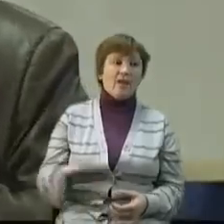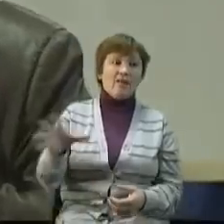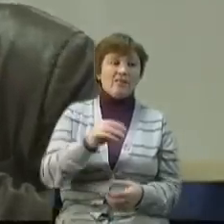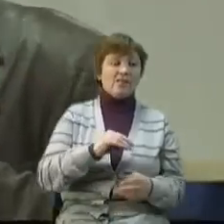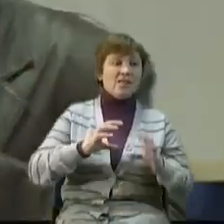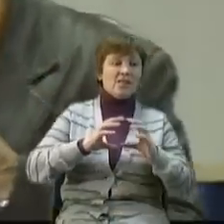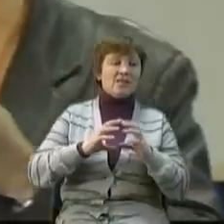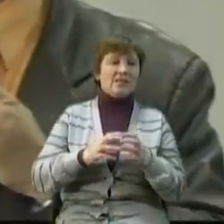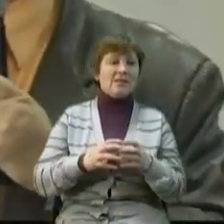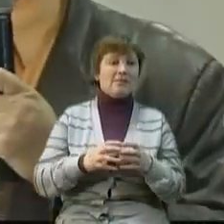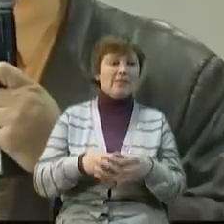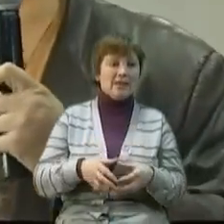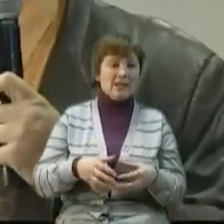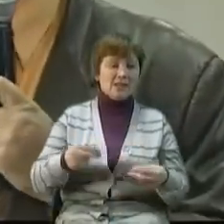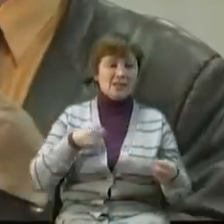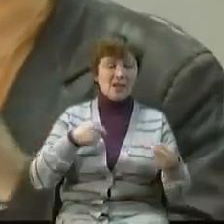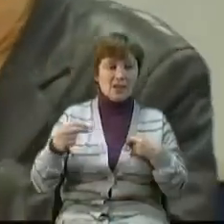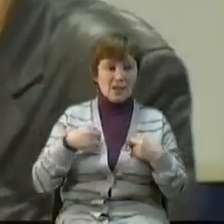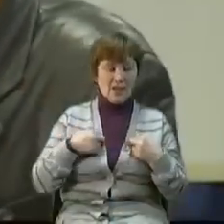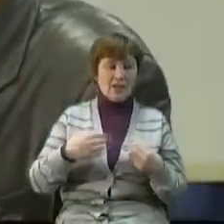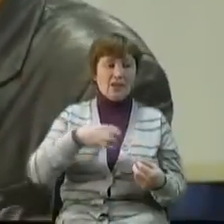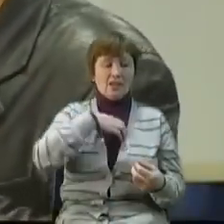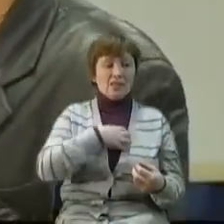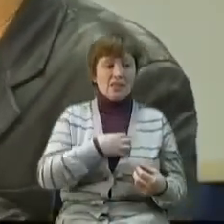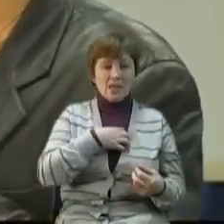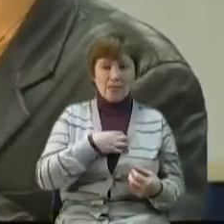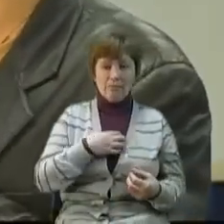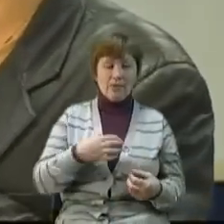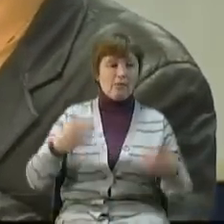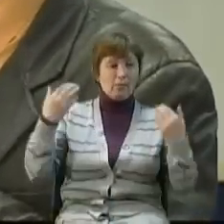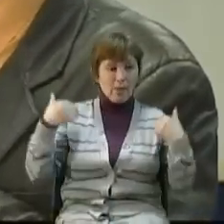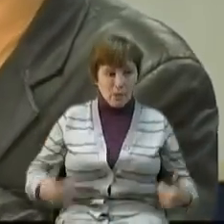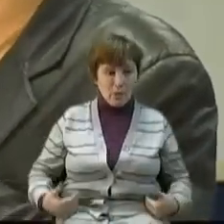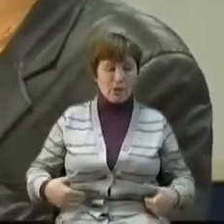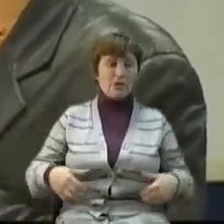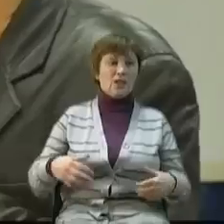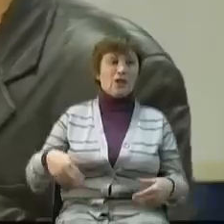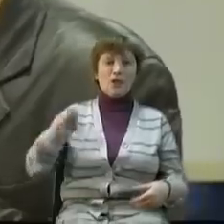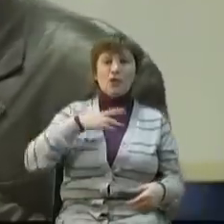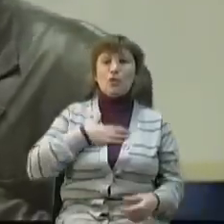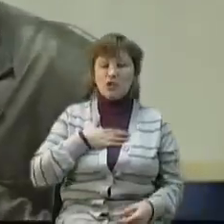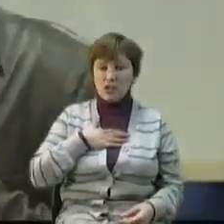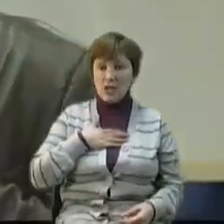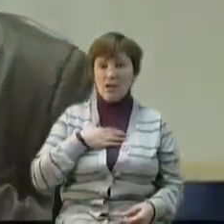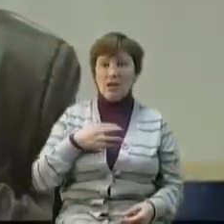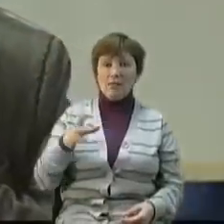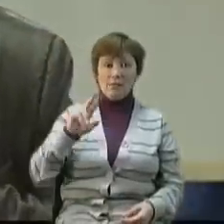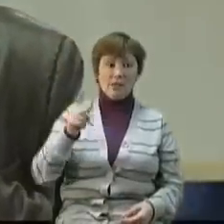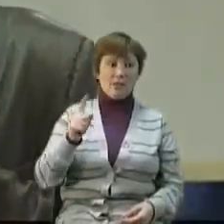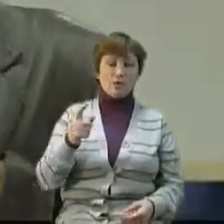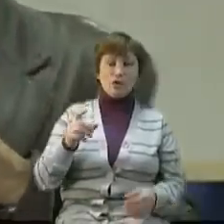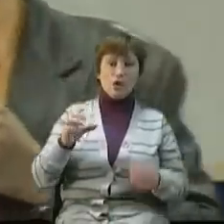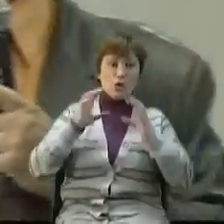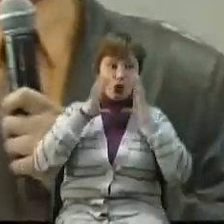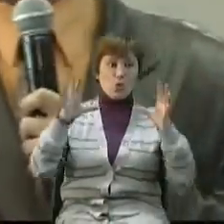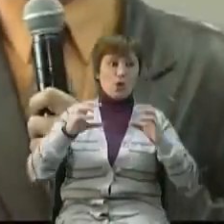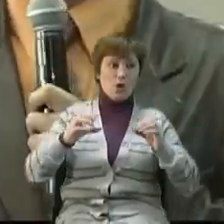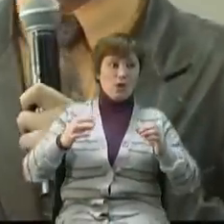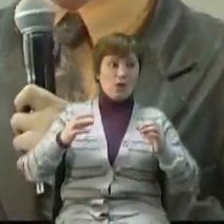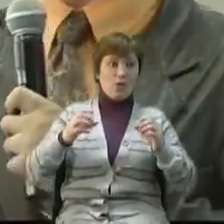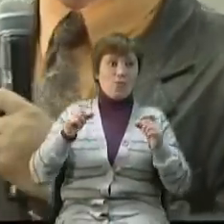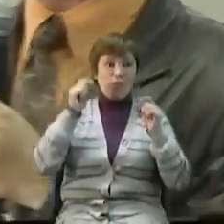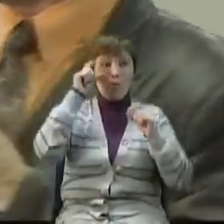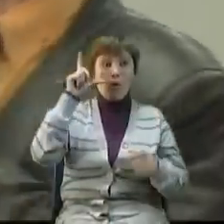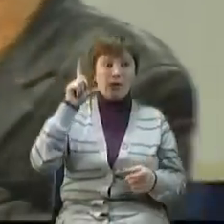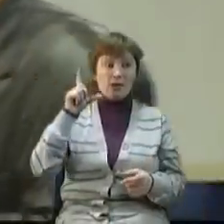Больше не скорбит, дух бодр, плоть немощна. И когда происходит какое-то страдание, всегда открывается